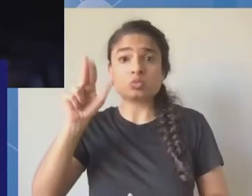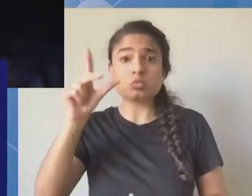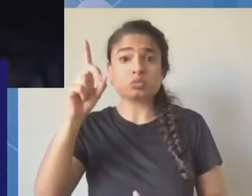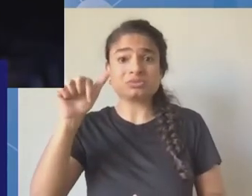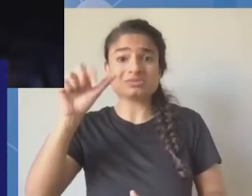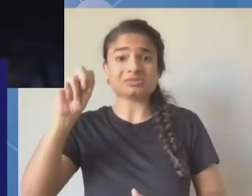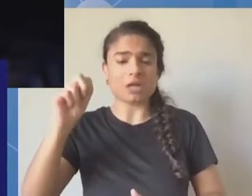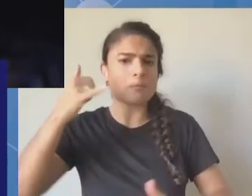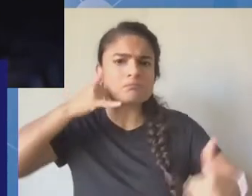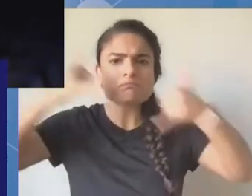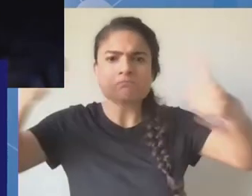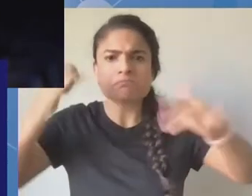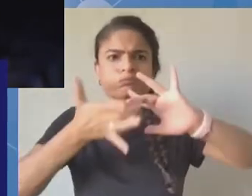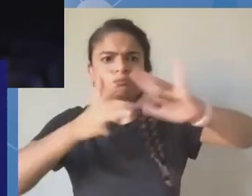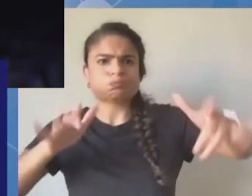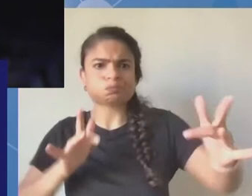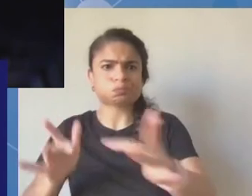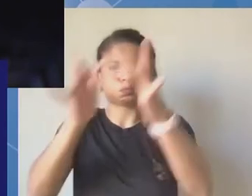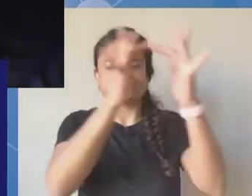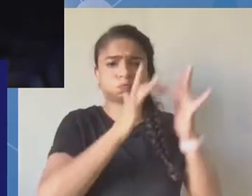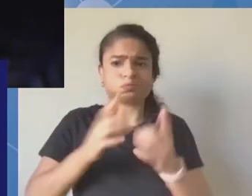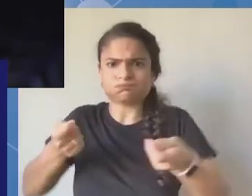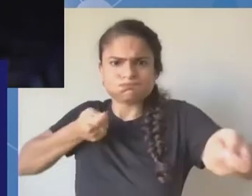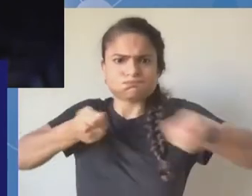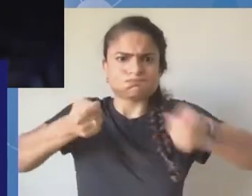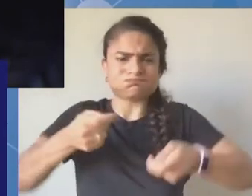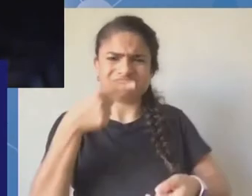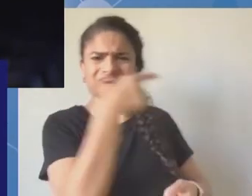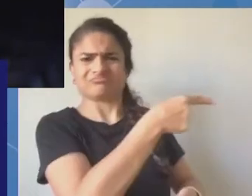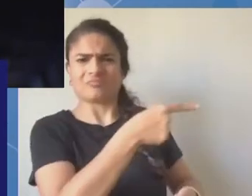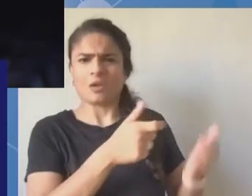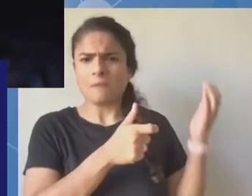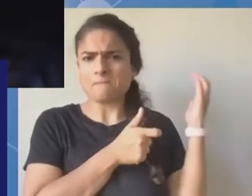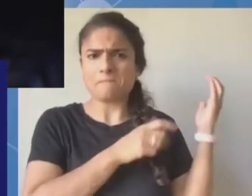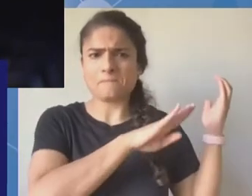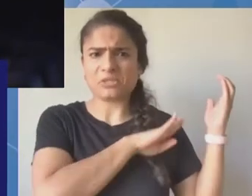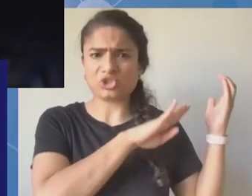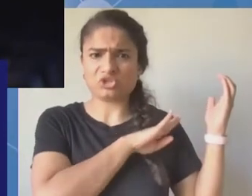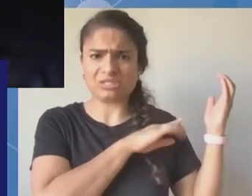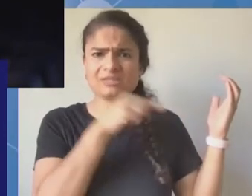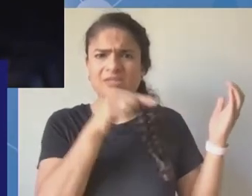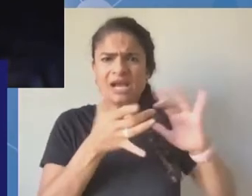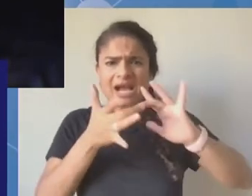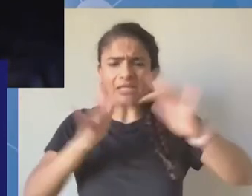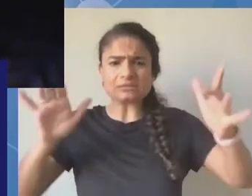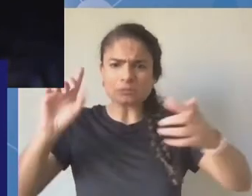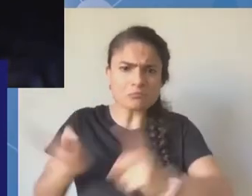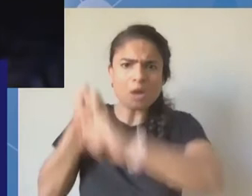在我们的国家的吧，不能在这个国家不能接通互联网